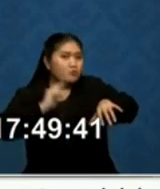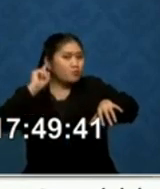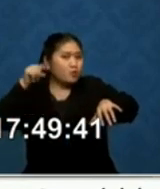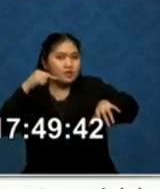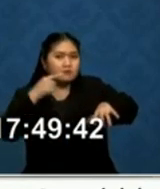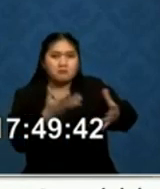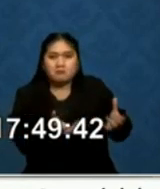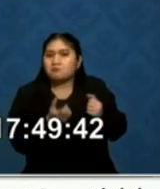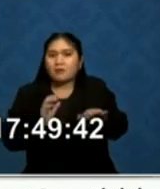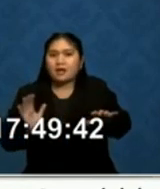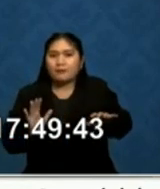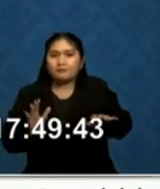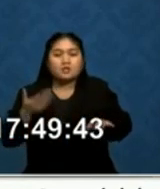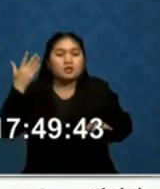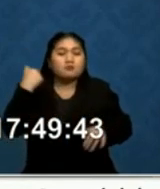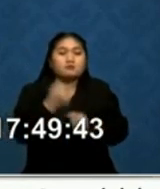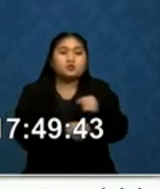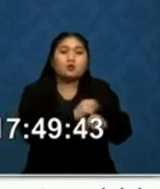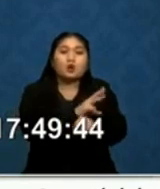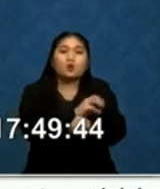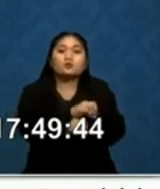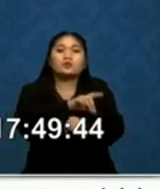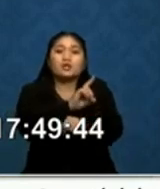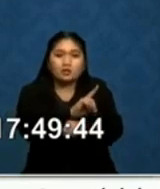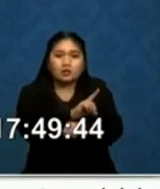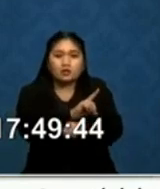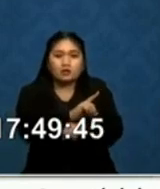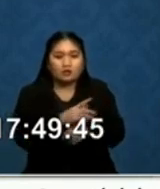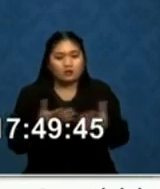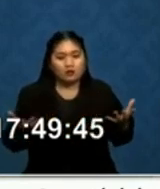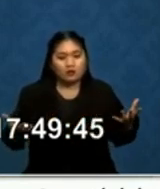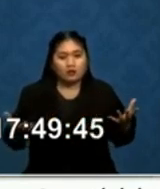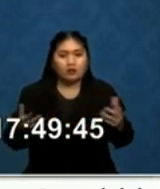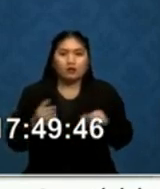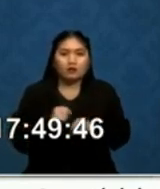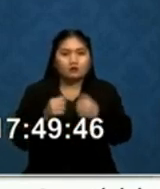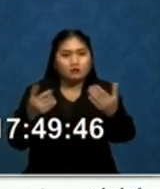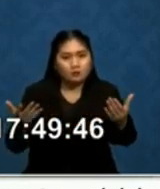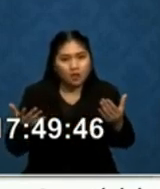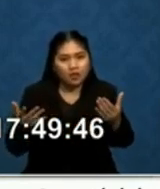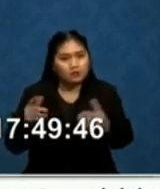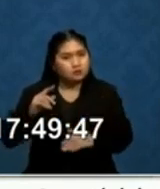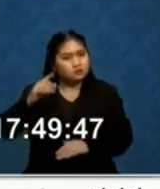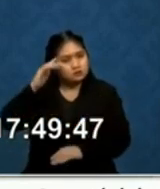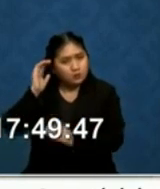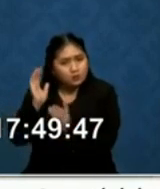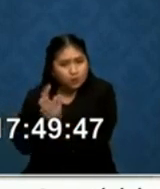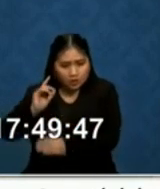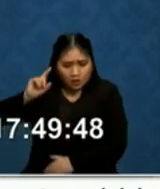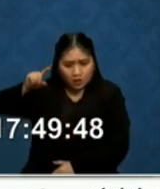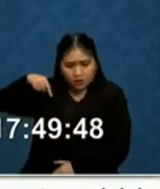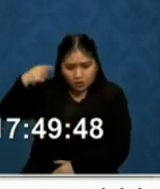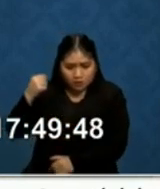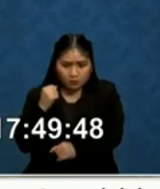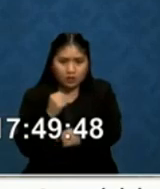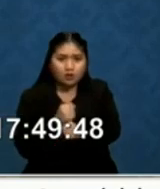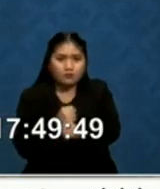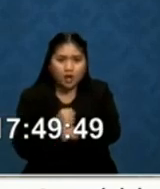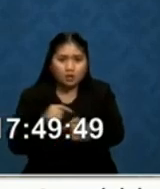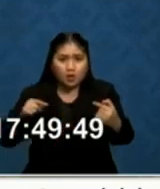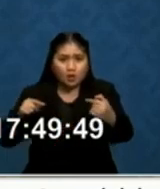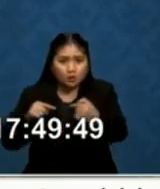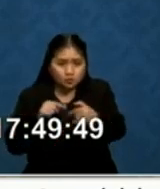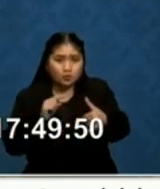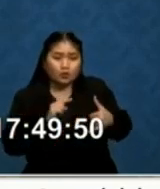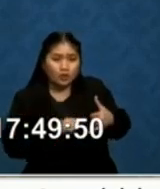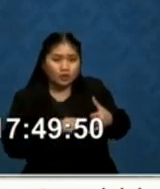ไปตั้งแต่ปี2561อย่างนี้เราจะผลิตบุคลากรตำรวจหญิงเพื่อมาทำงานด้านความรุนแรงทางเ